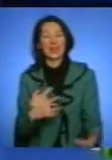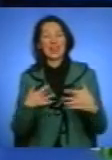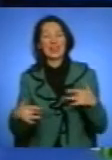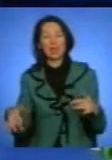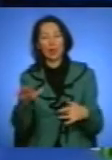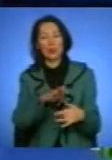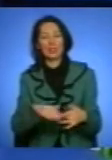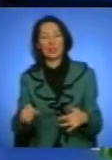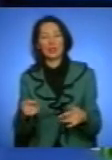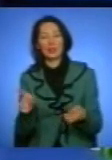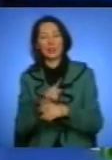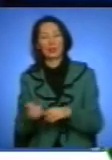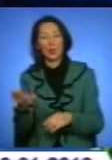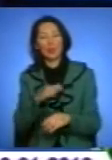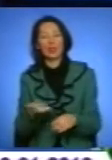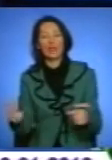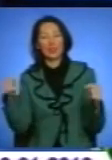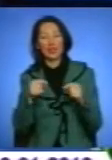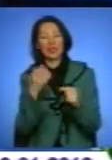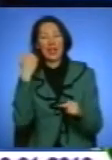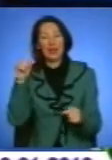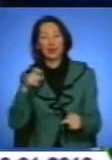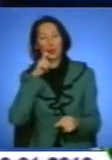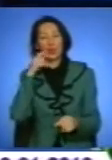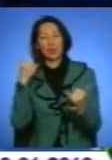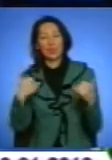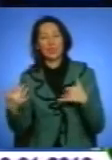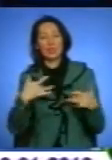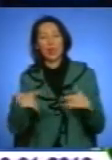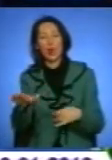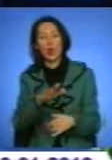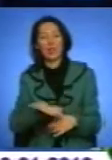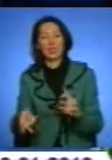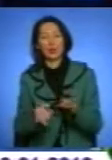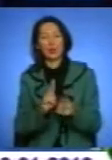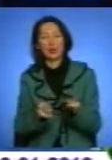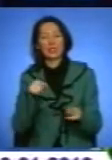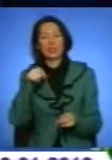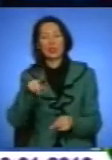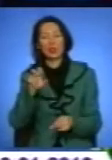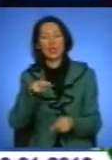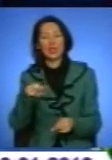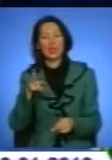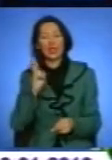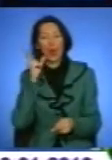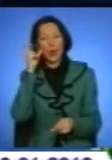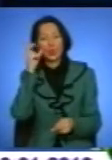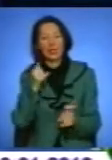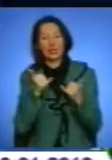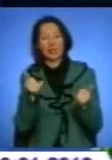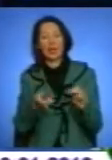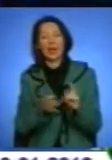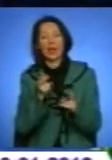Тернопільщина встановила рекорд України. Сьогодні на театральному майдані приготували 1300 літрів куті. Для страви використали